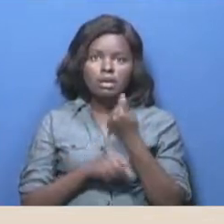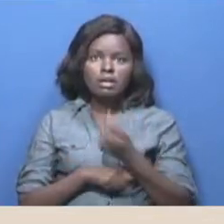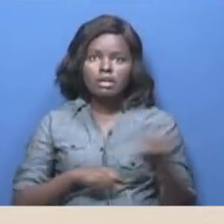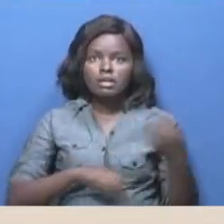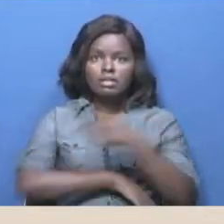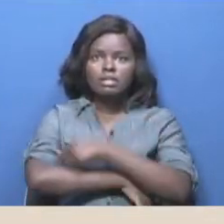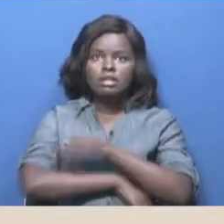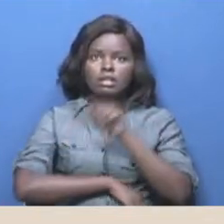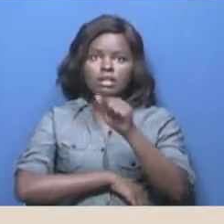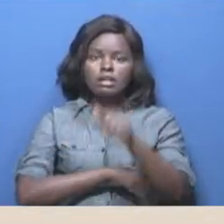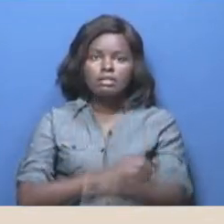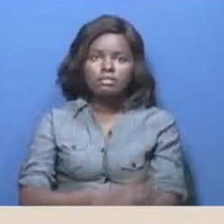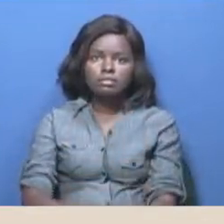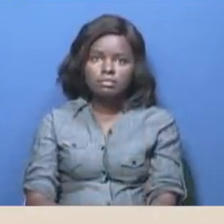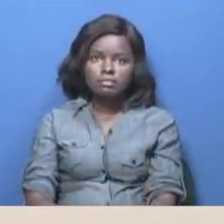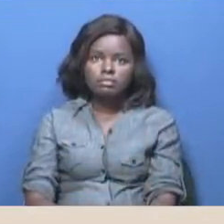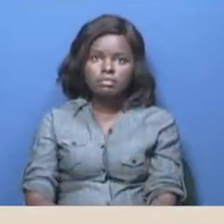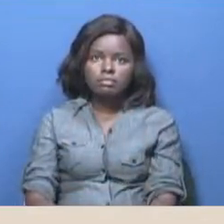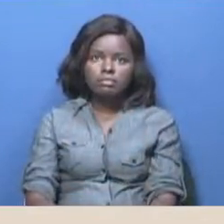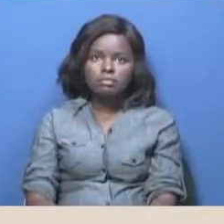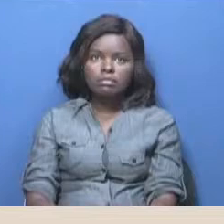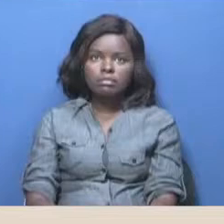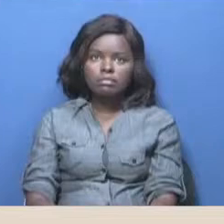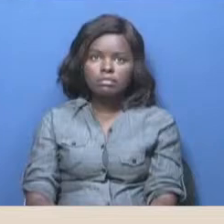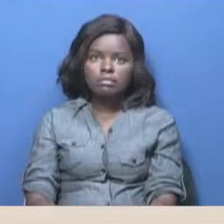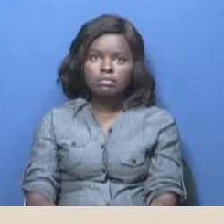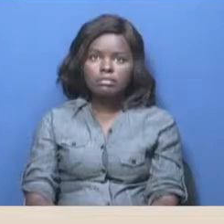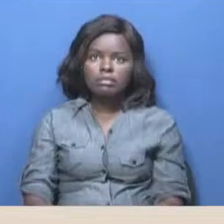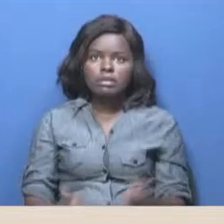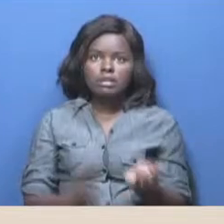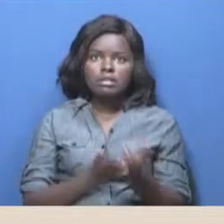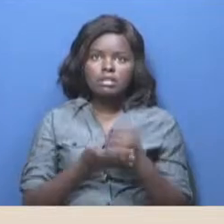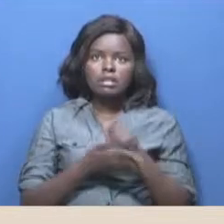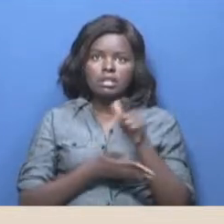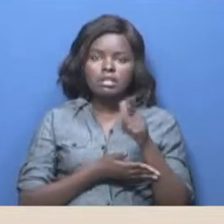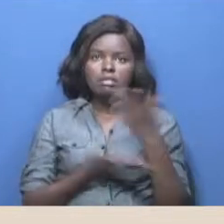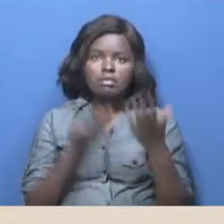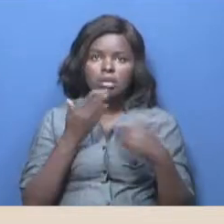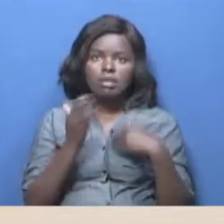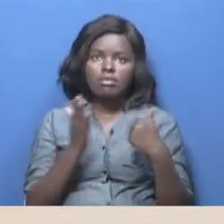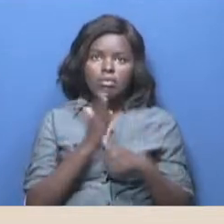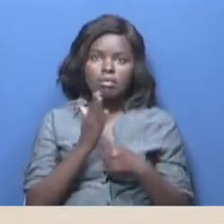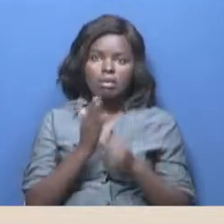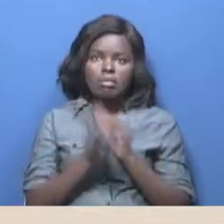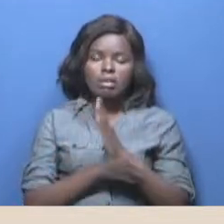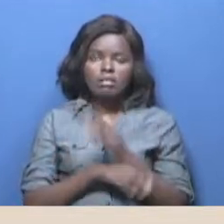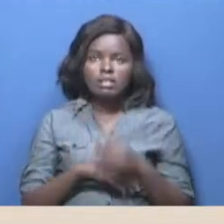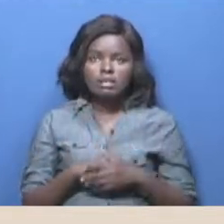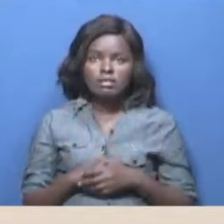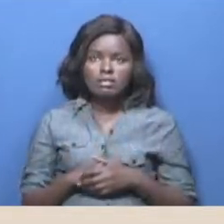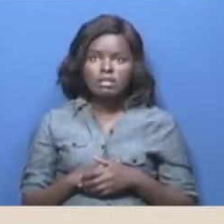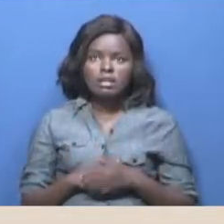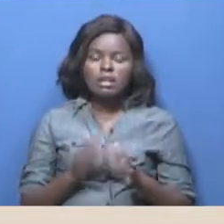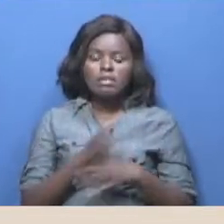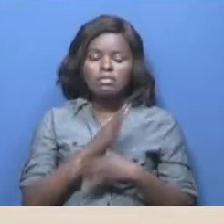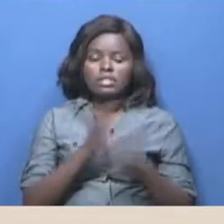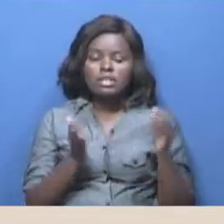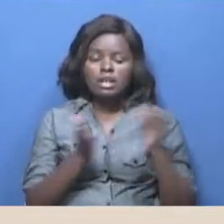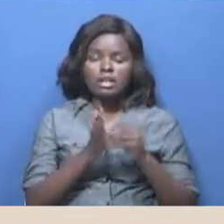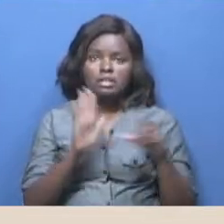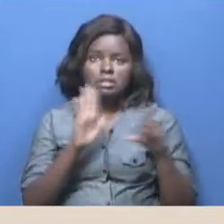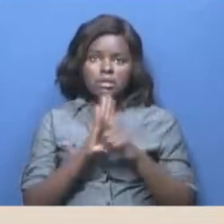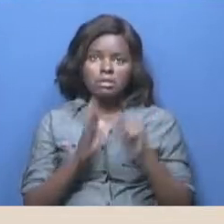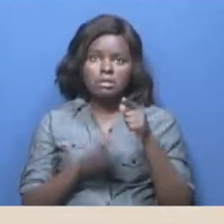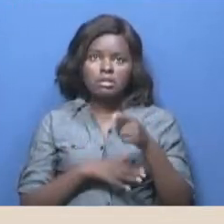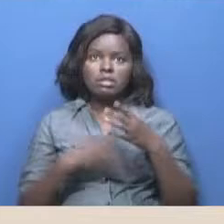mũthenya. Ona gũkĩrĩ ũguo, sekta ĩyo ya kũhotoma kũrũmĩrĩra wongerereku wa ũtegi wa thamaki mũgarũ na watho, na ategi